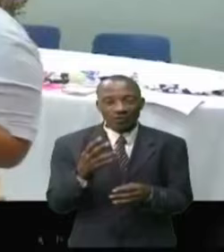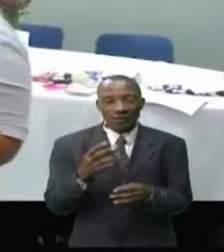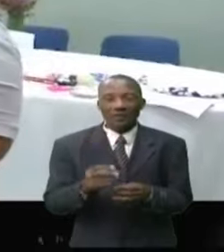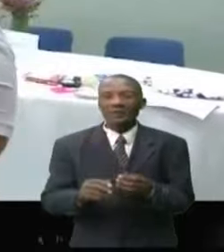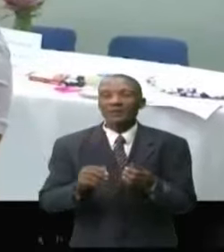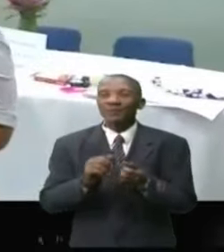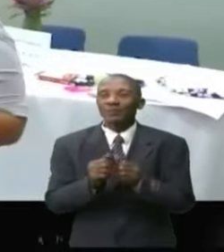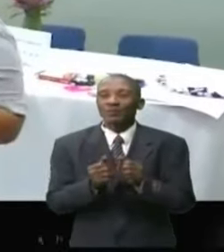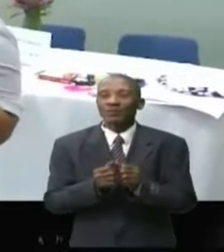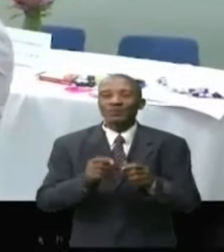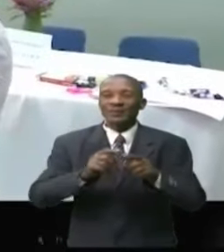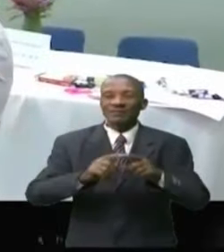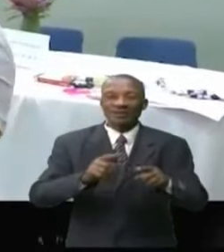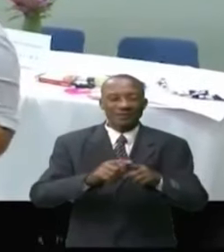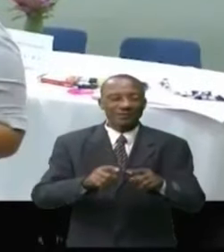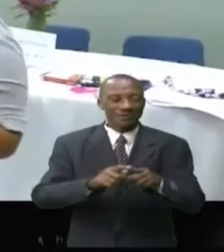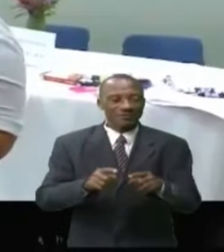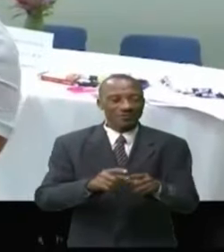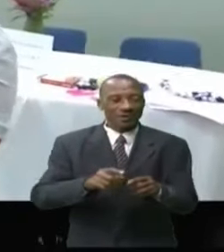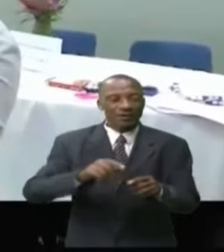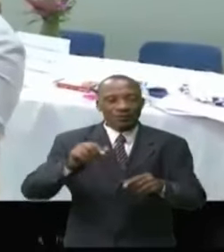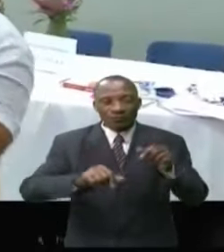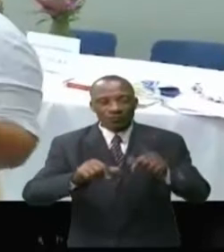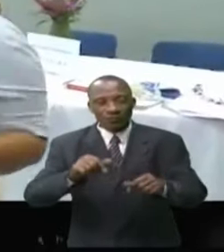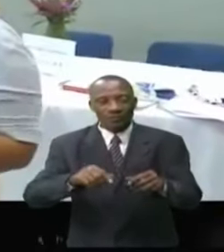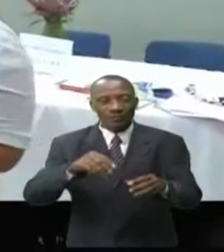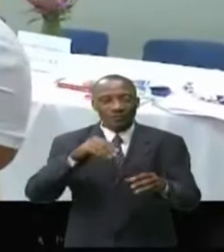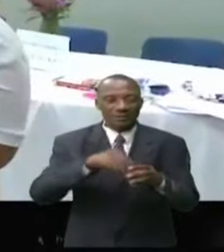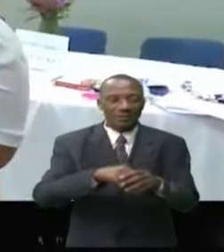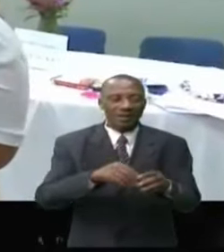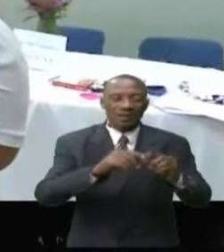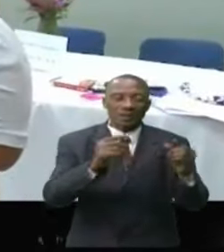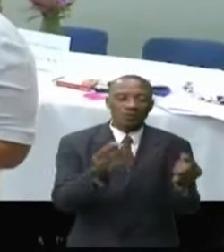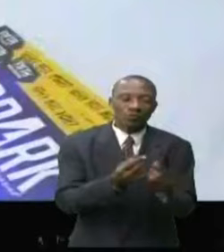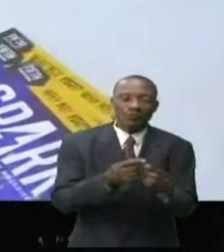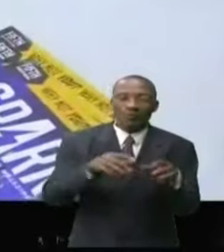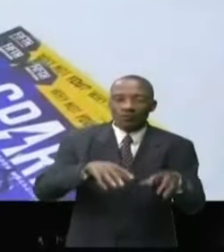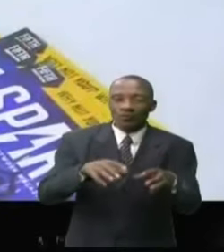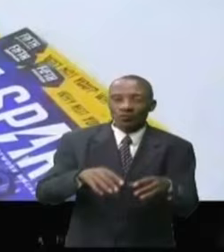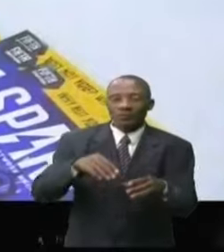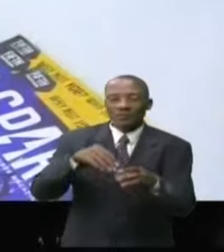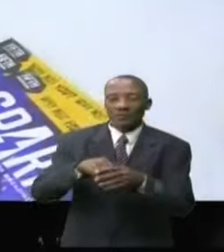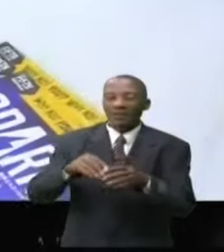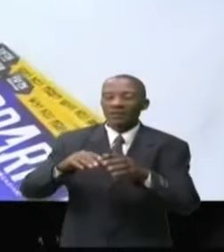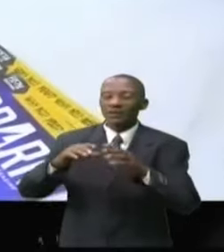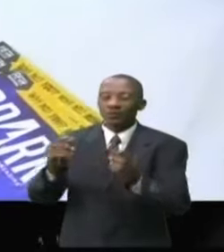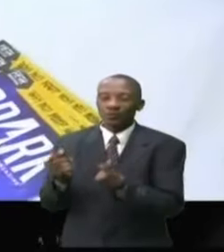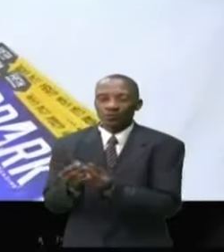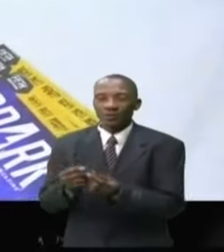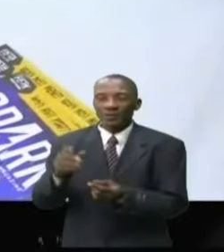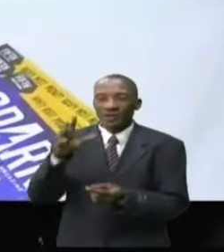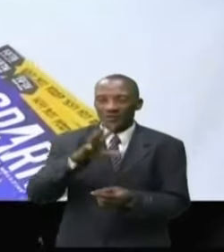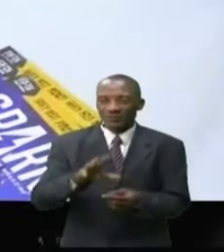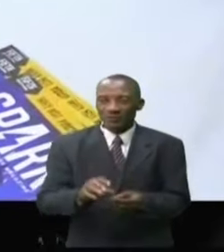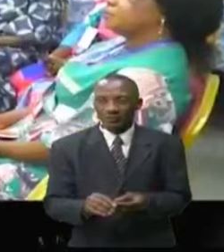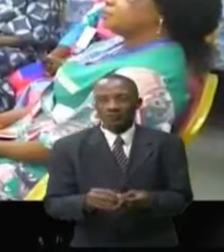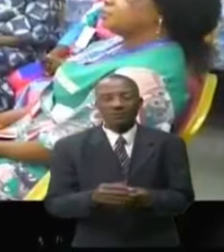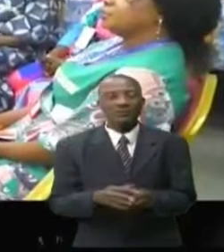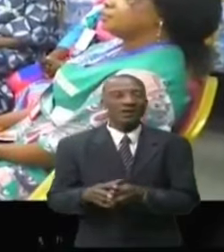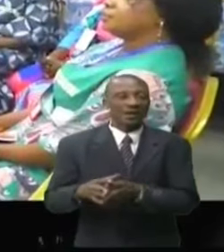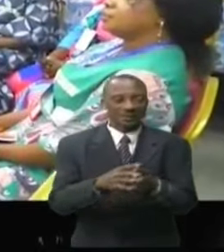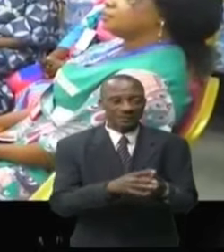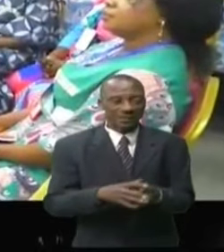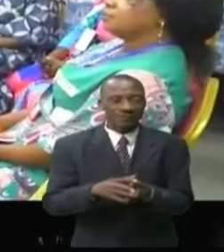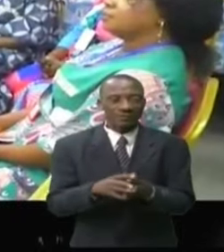les hommes et les femmes aussi bien Invalides que valides sont tous en formation de sensibilisation organisé par l'AMD RAC